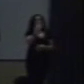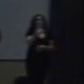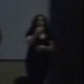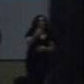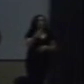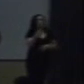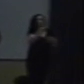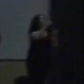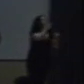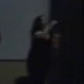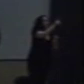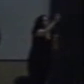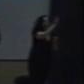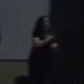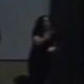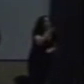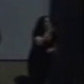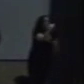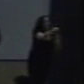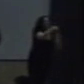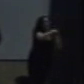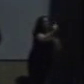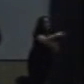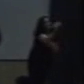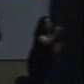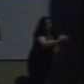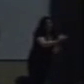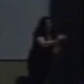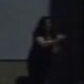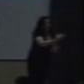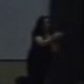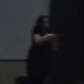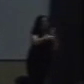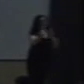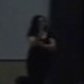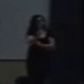doncs, que la societat estigui ben formada, que siguem crítics, que sapiguem doncs,